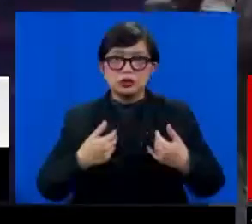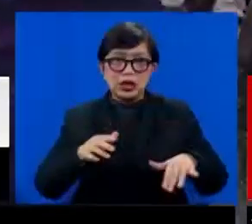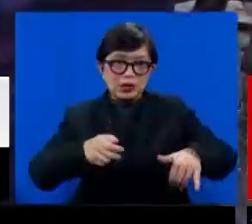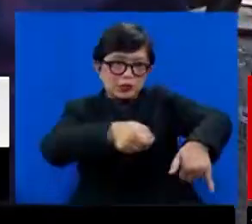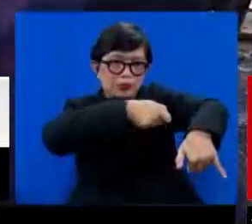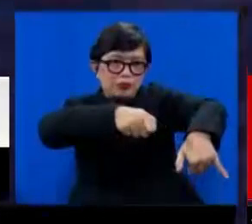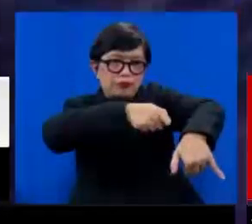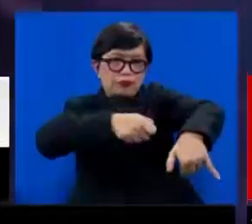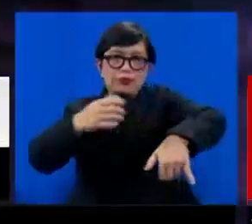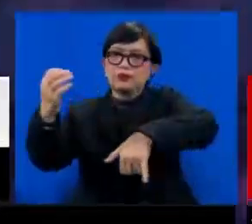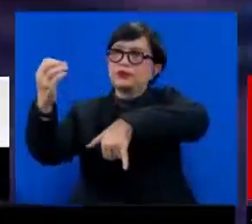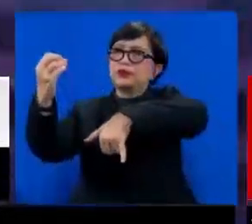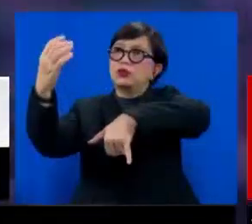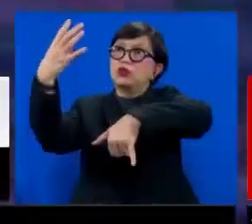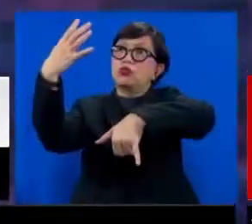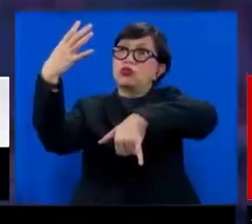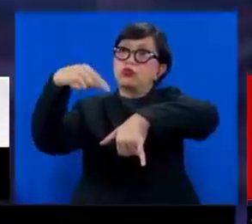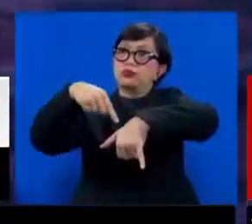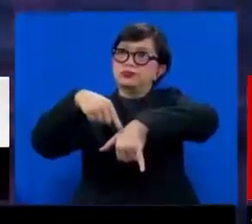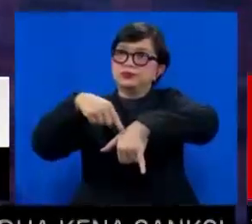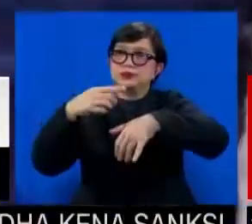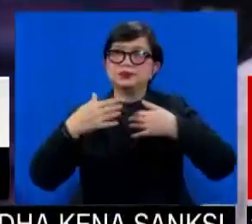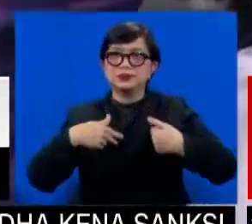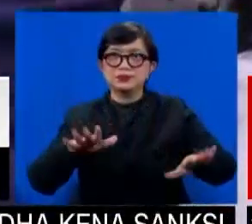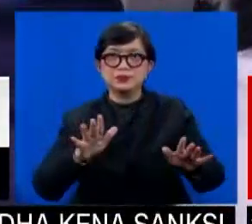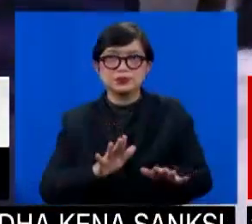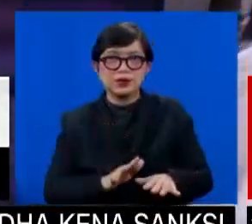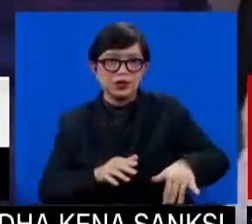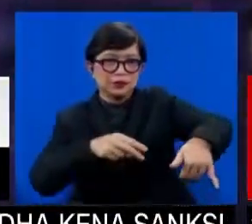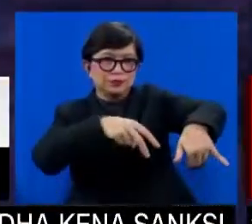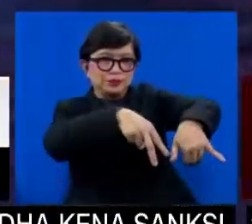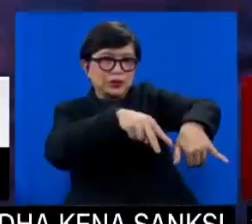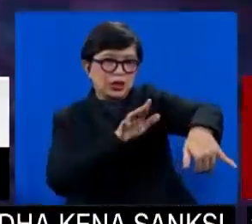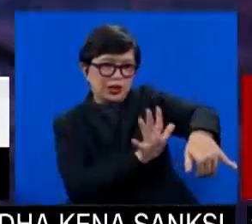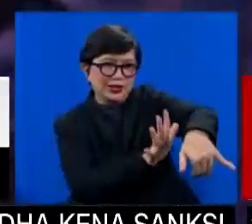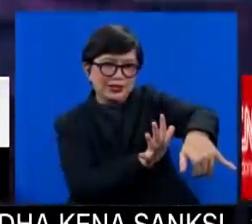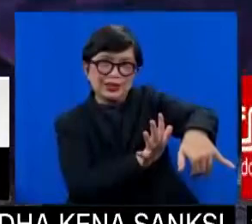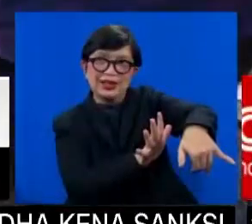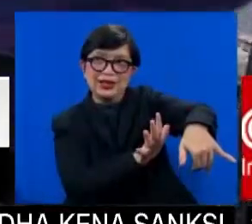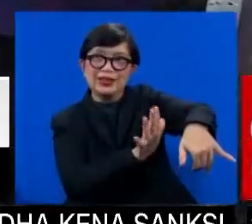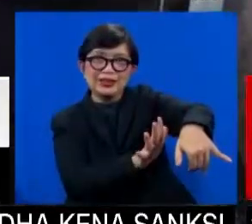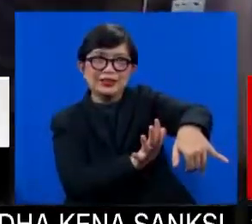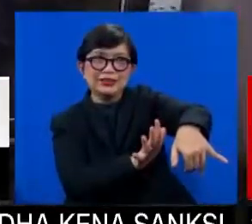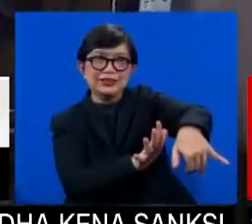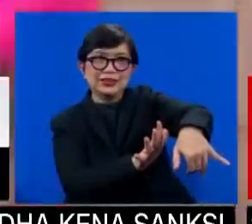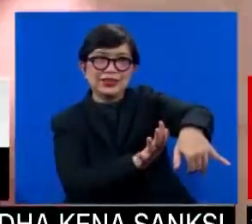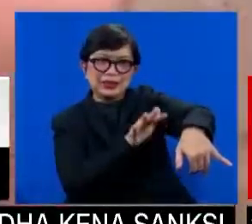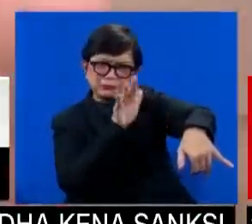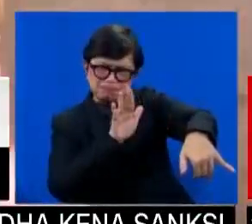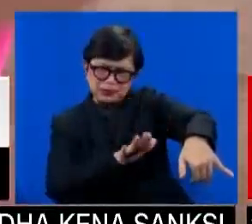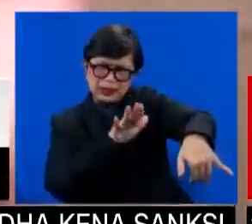dimandikan. Perlu. Wish. Jangan ada sepakan di antara kita, John. Kalem ya.